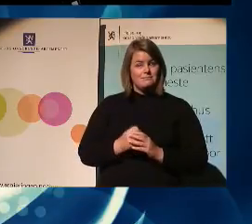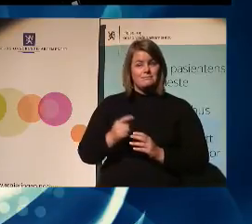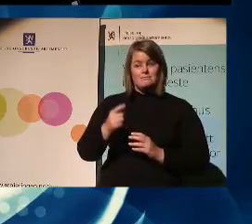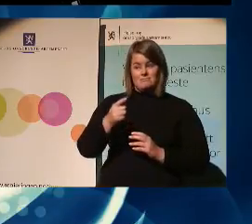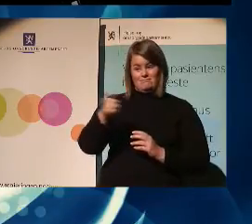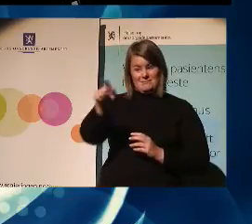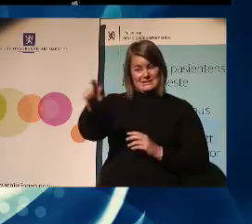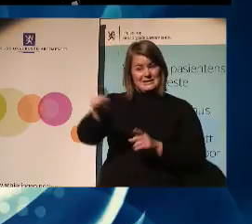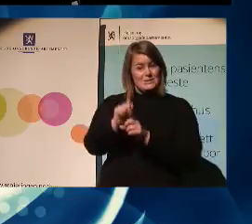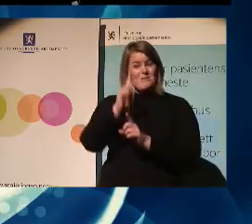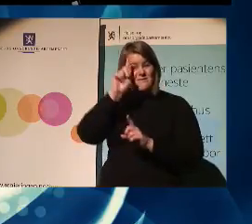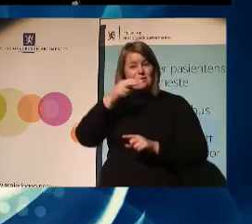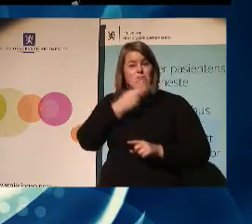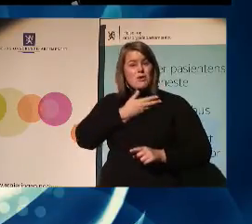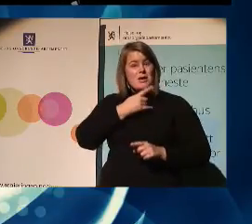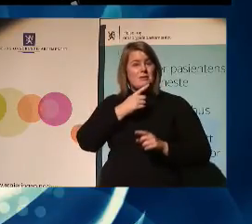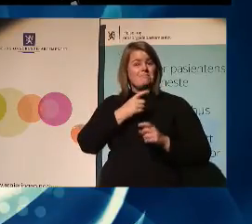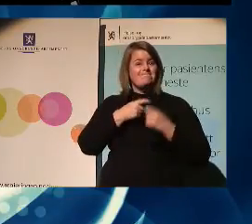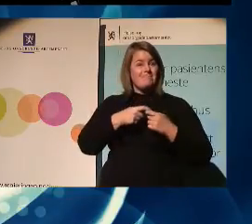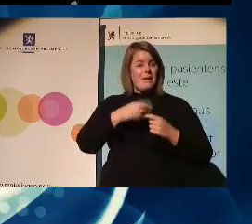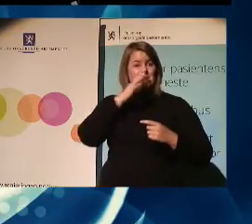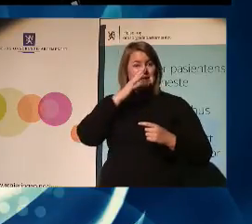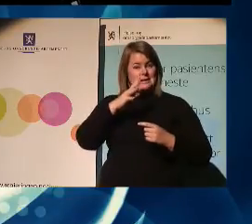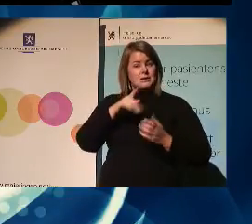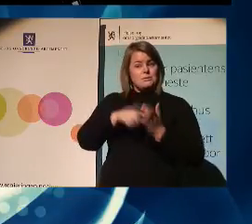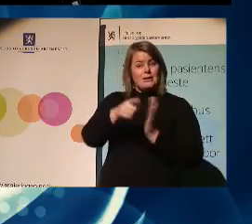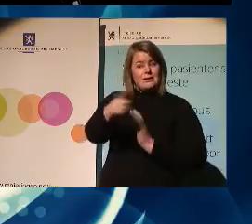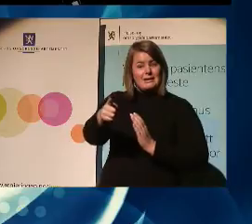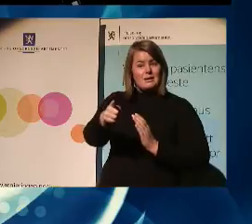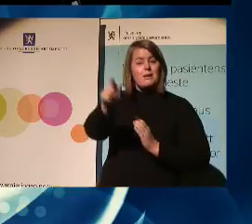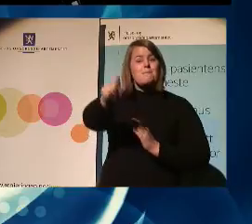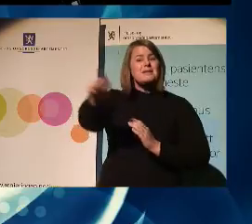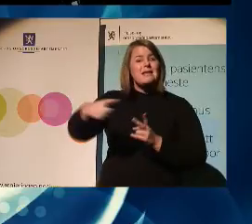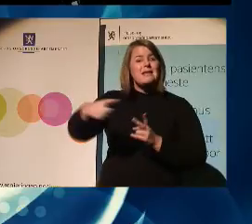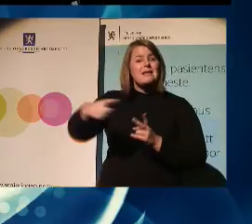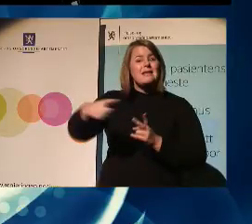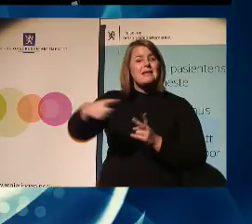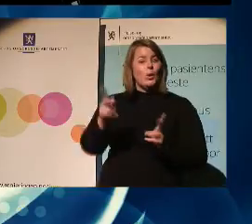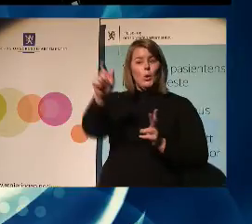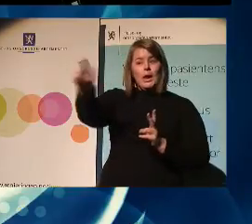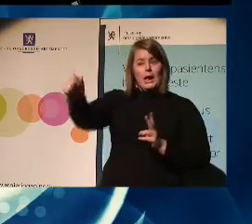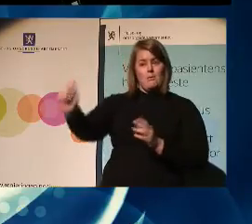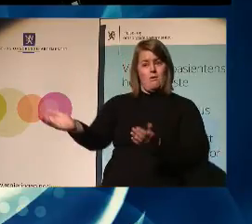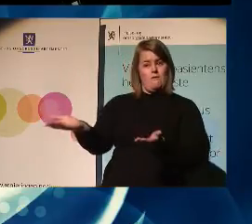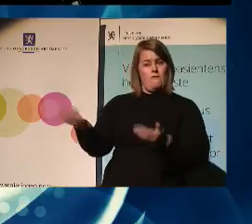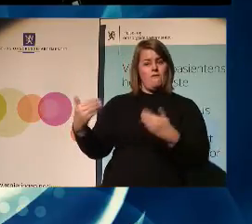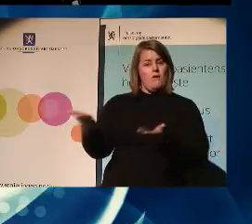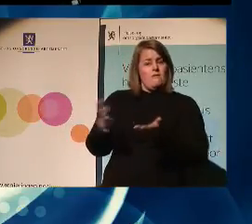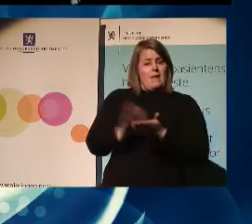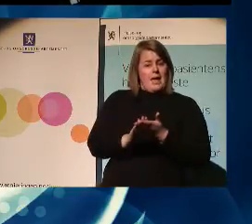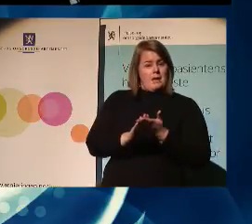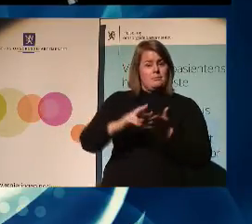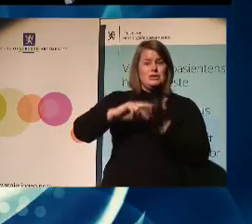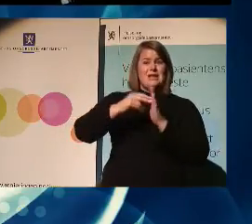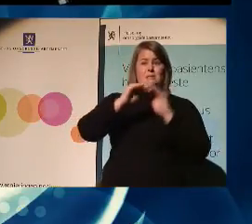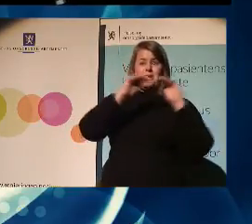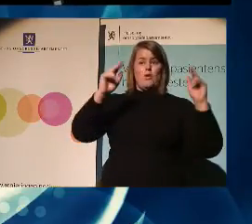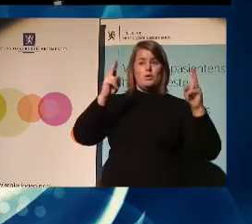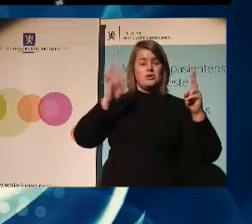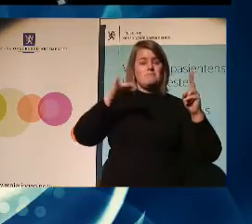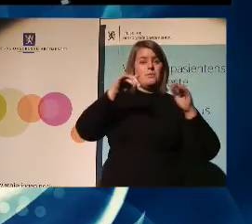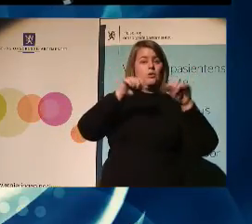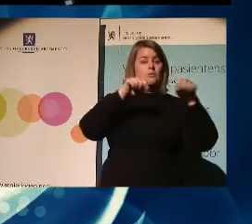mestring. Slipp pasienter og brukere til, også på systemnivå, også i kommunene. I kommunene de alt